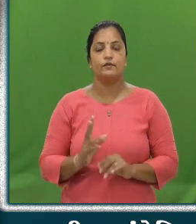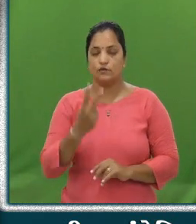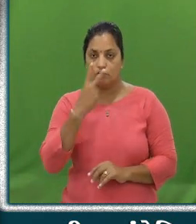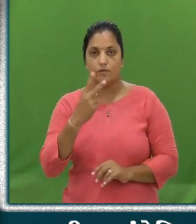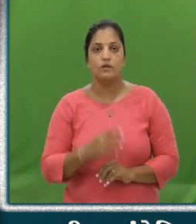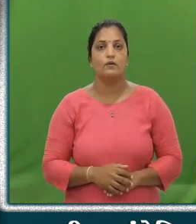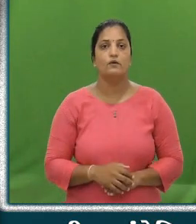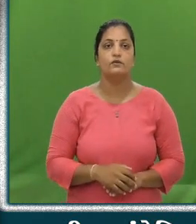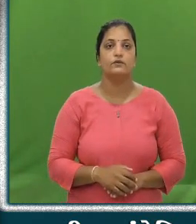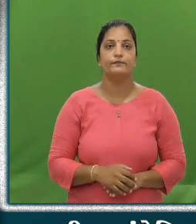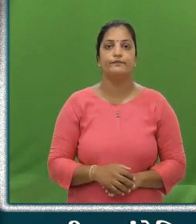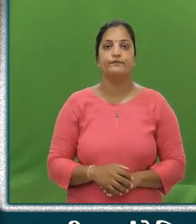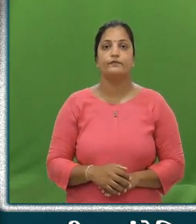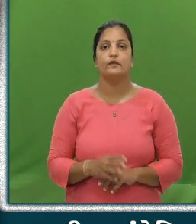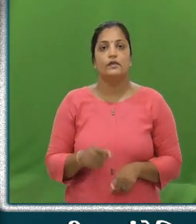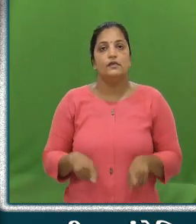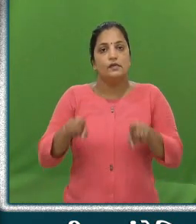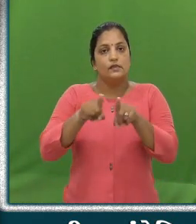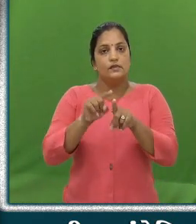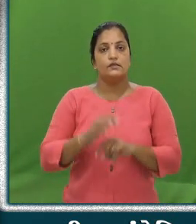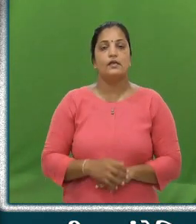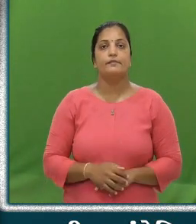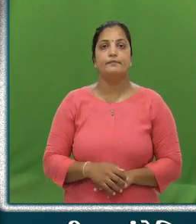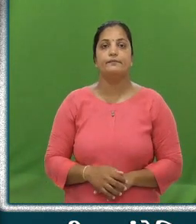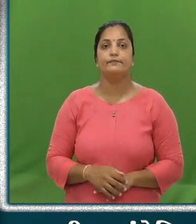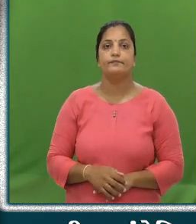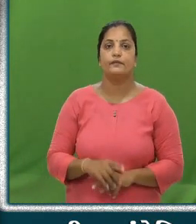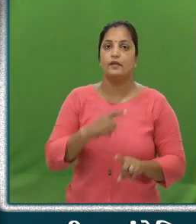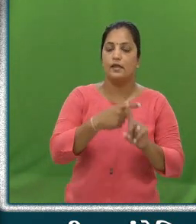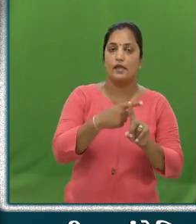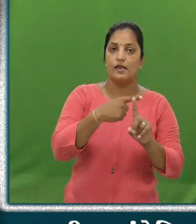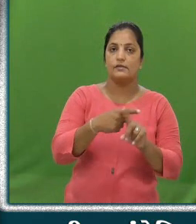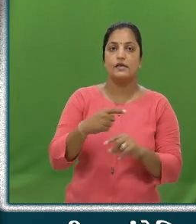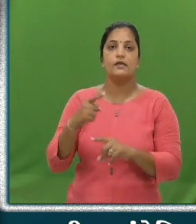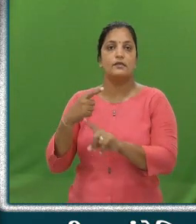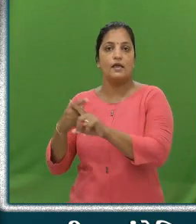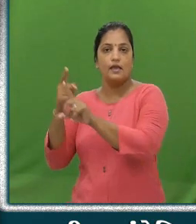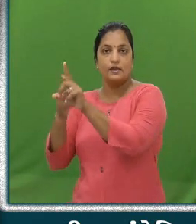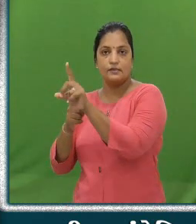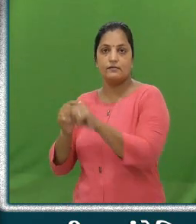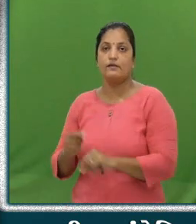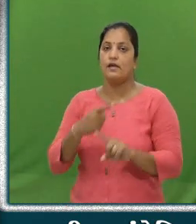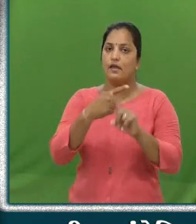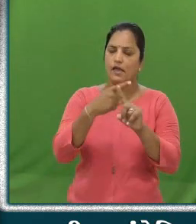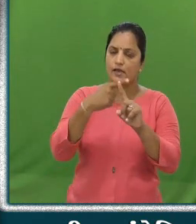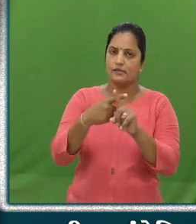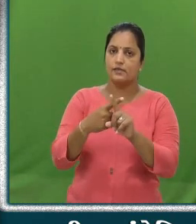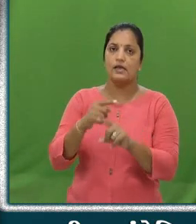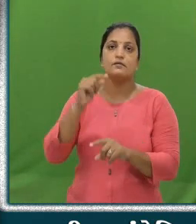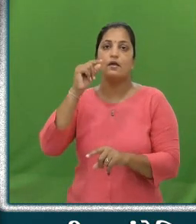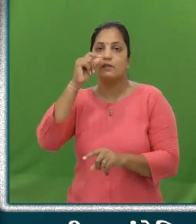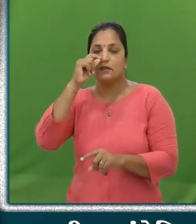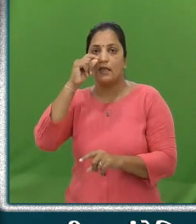જોવા મળતા હોય છે અને તે આ રીતે જે કહેવામાં આવે છે કે XX ભેગા થાય તો છોકરી બને છે